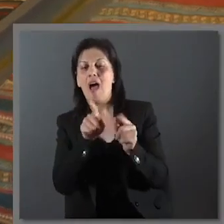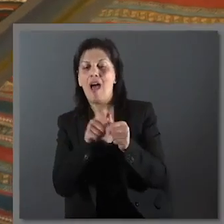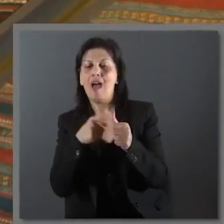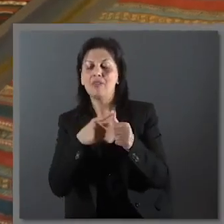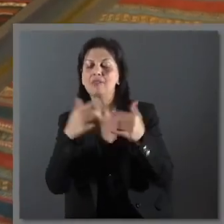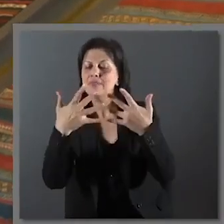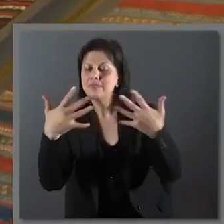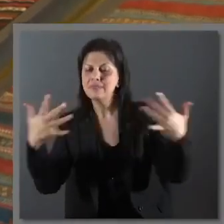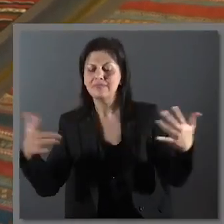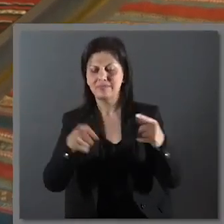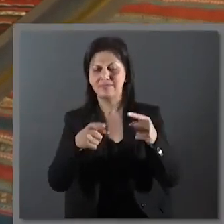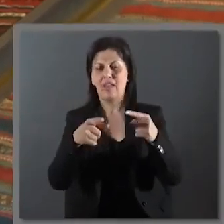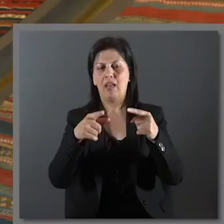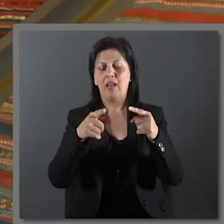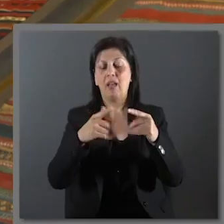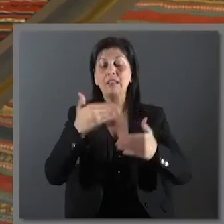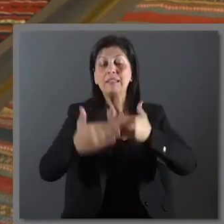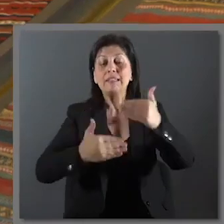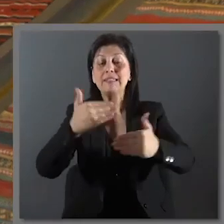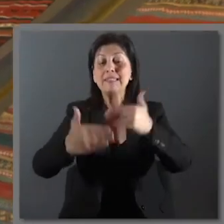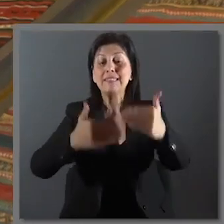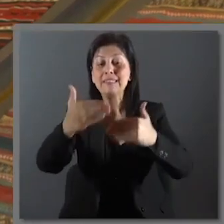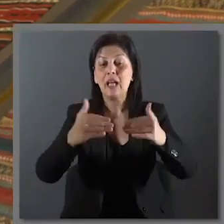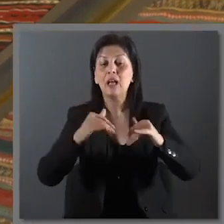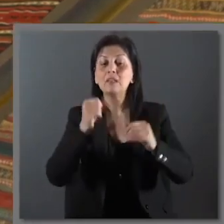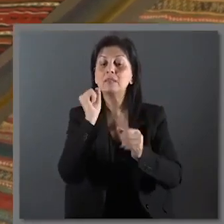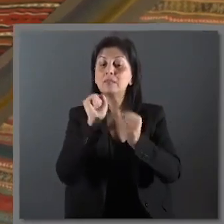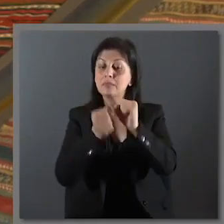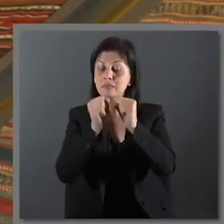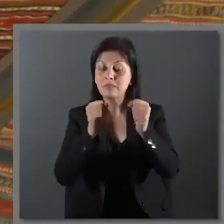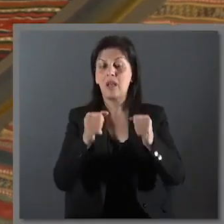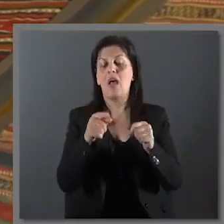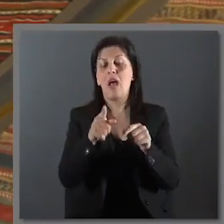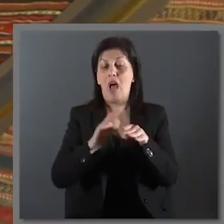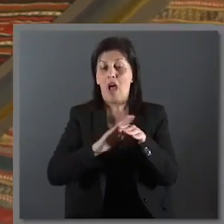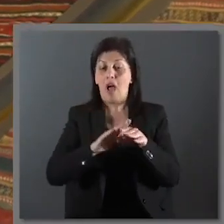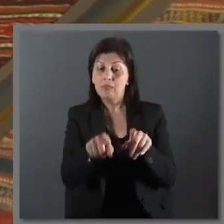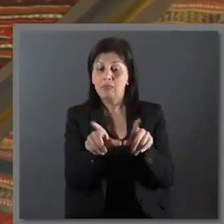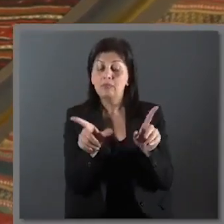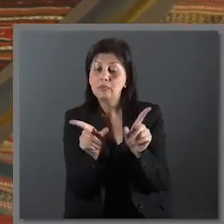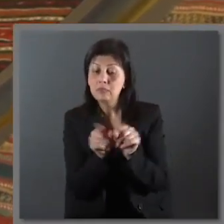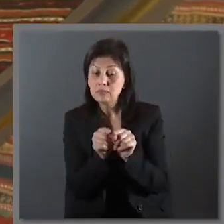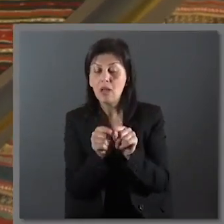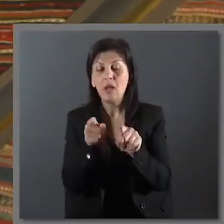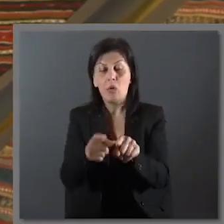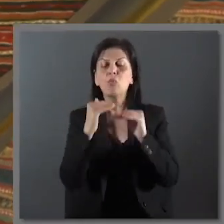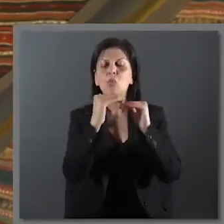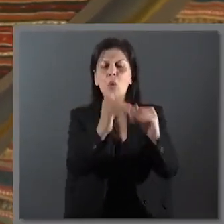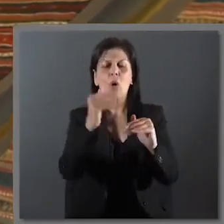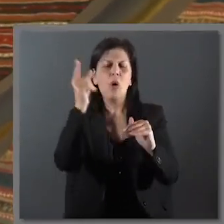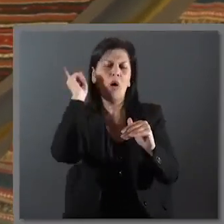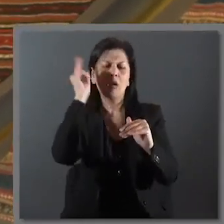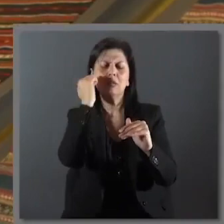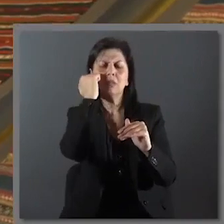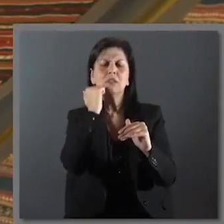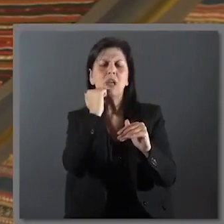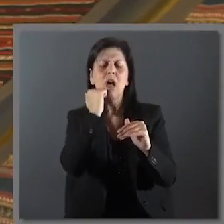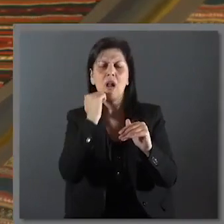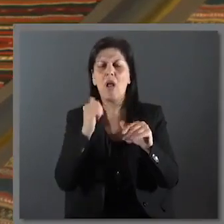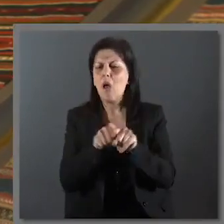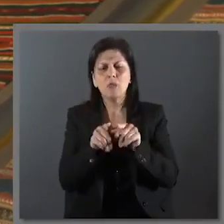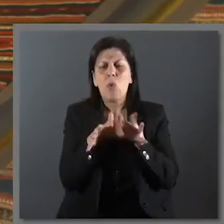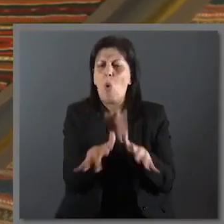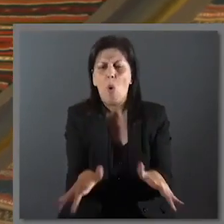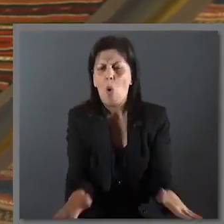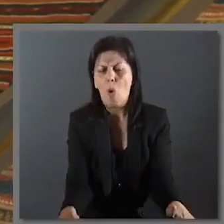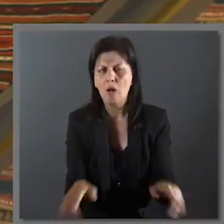xalçaçılığın təkamül yolu nümayiş etdirilir. Və həmçinin də xalçalarla bərabər bu sənətin qədim köklərə malik olduğunu